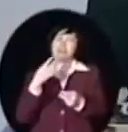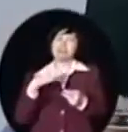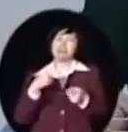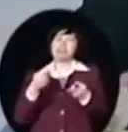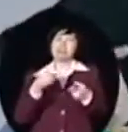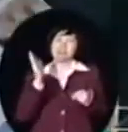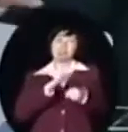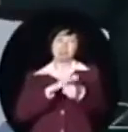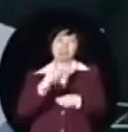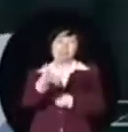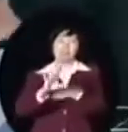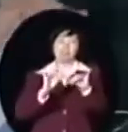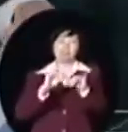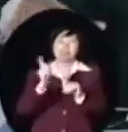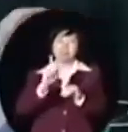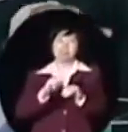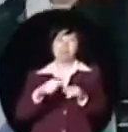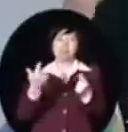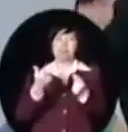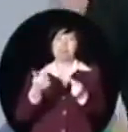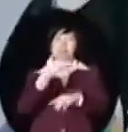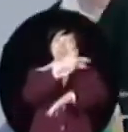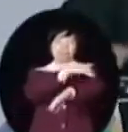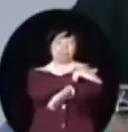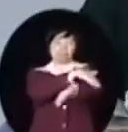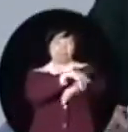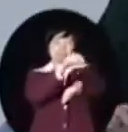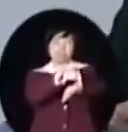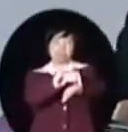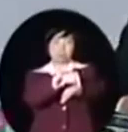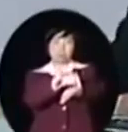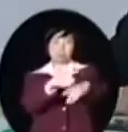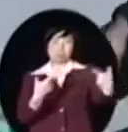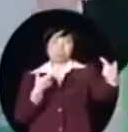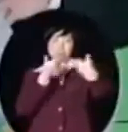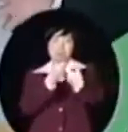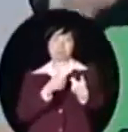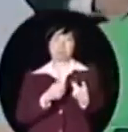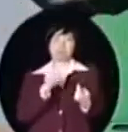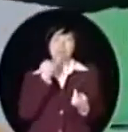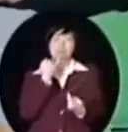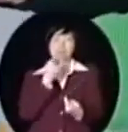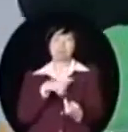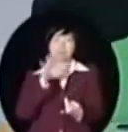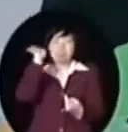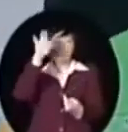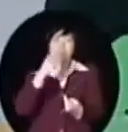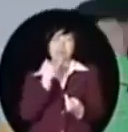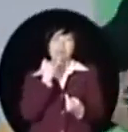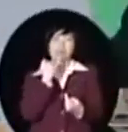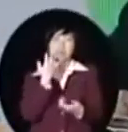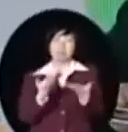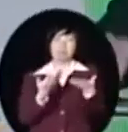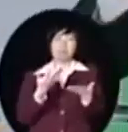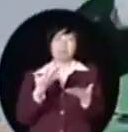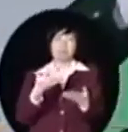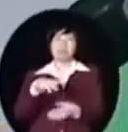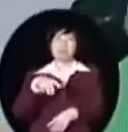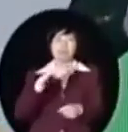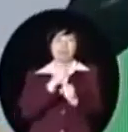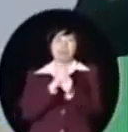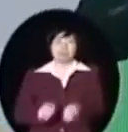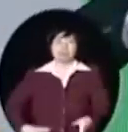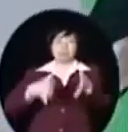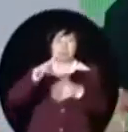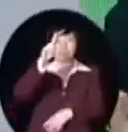产生这水岸住宅融合型的社会住宅。我估计未来可以产生10000户啊，10000户